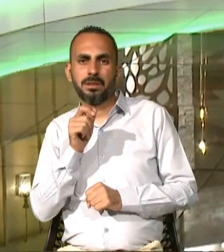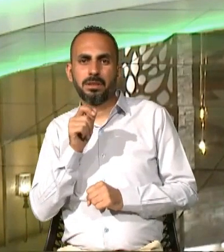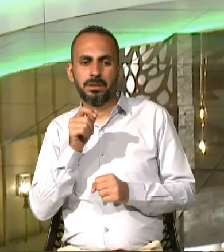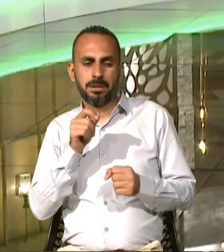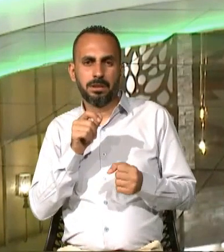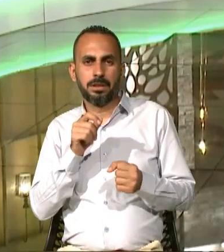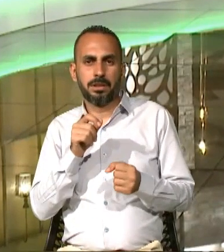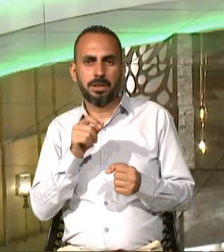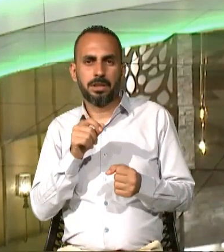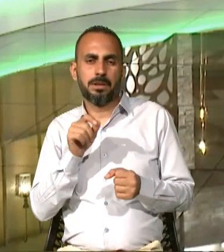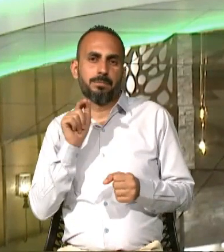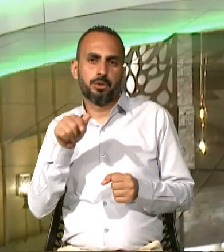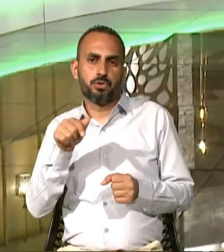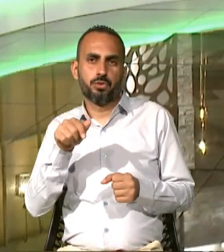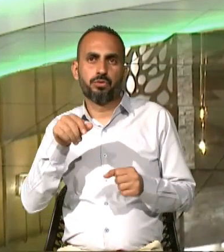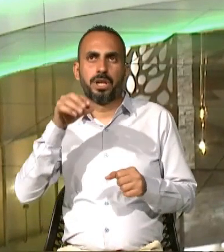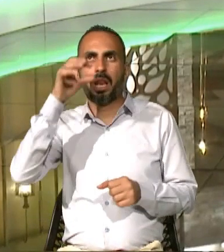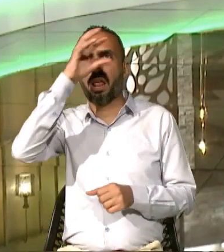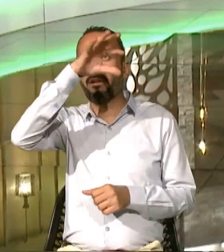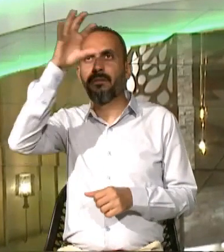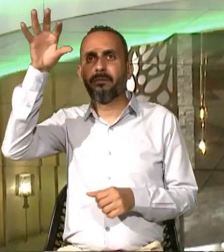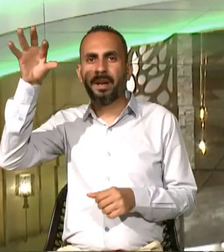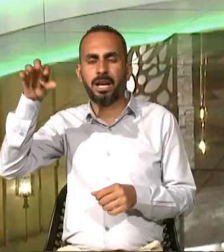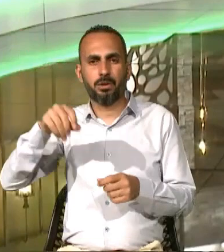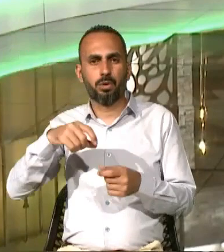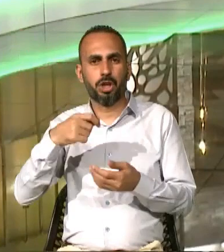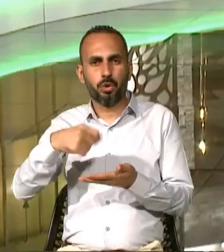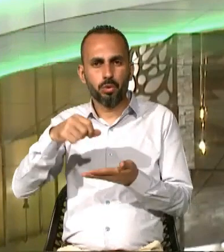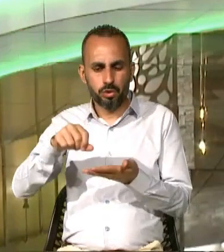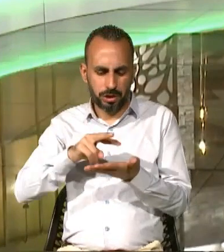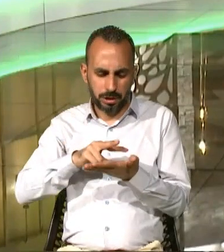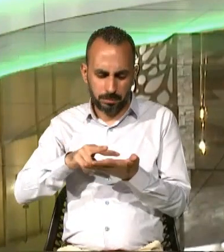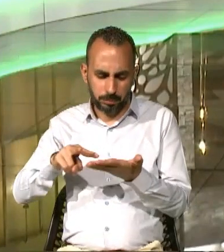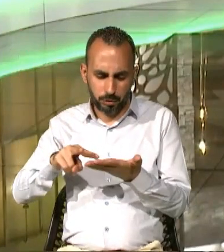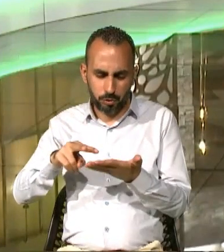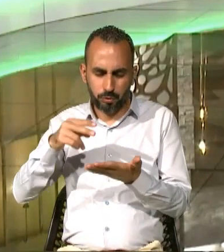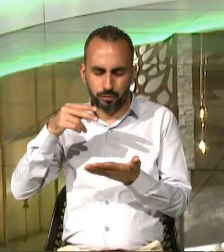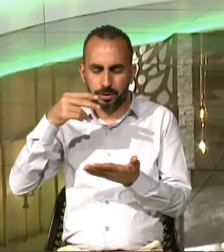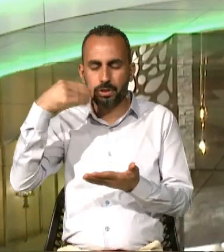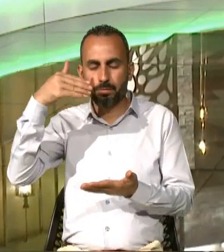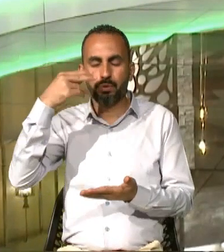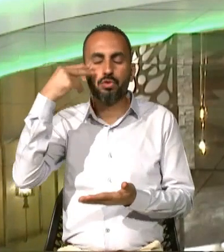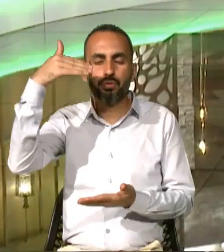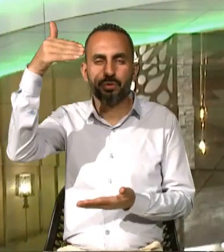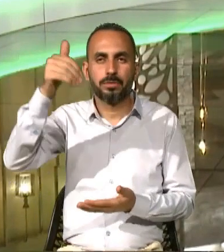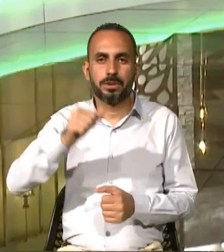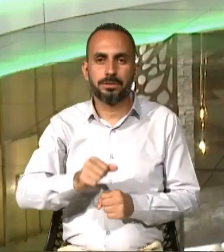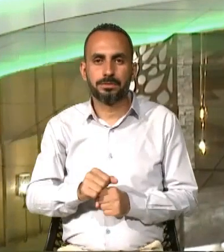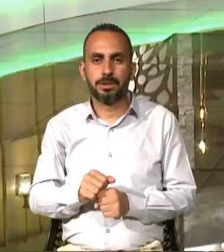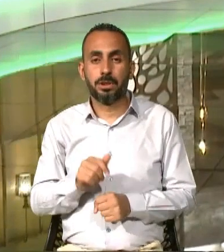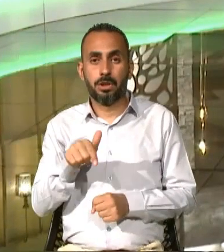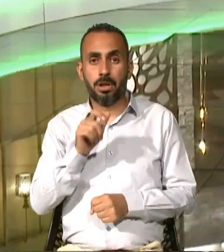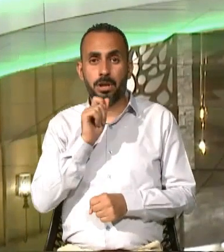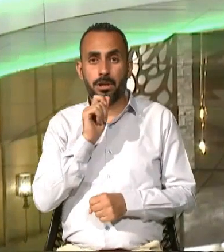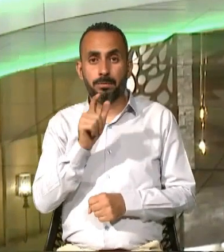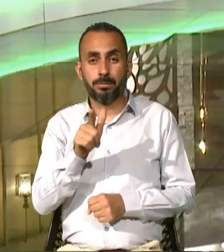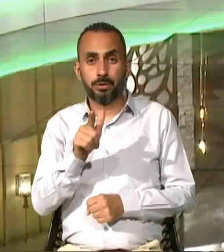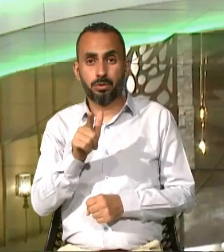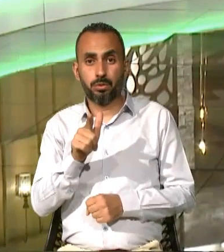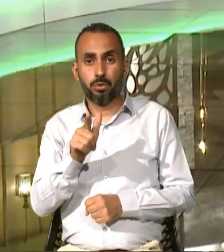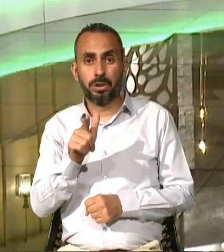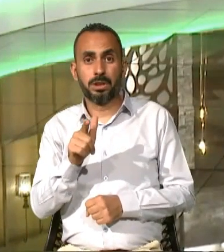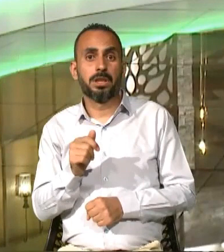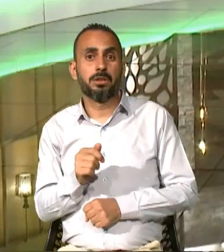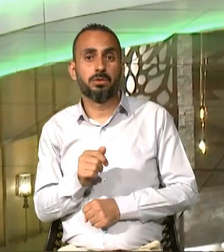في الابراج، في الابراج وكوتشينه وحاجات زي كده، وهي قالت كده تنبأت ان في 2020